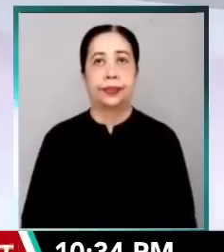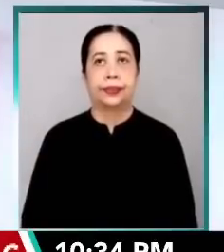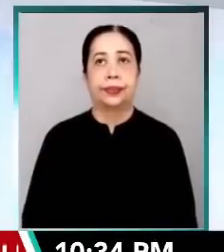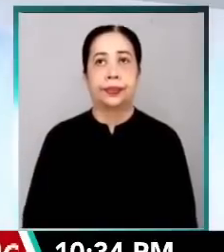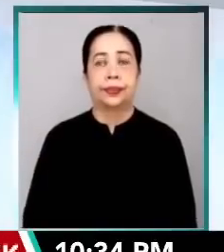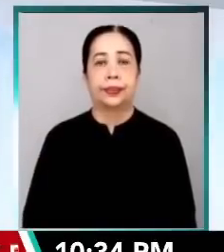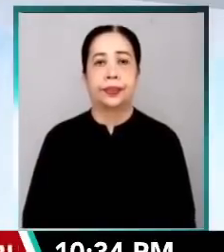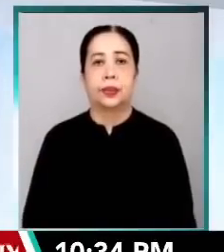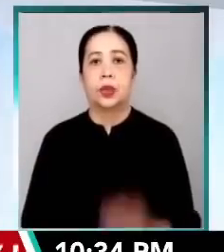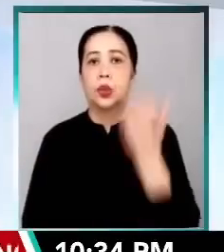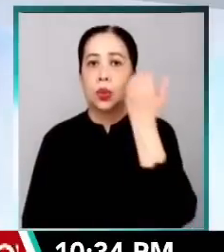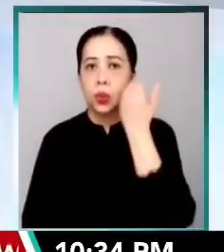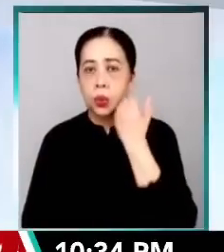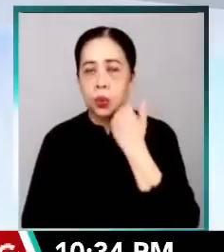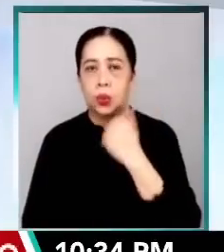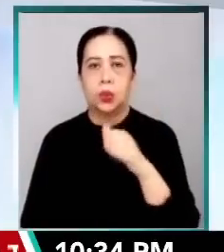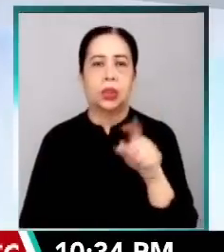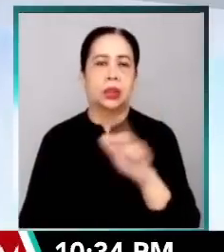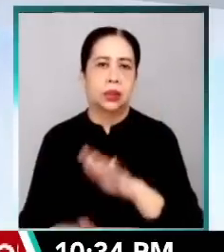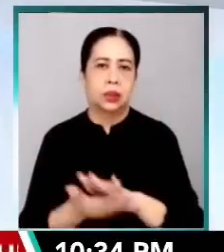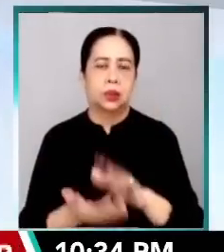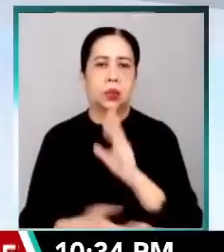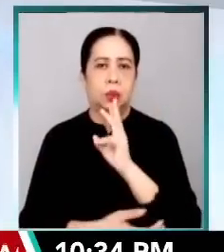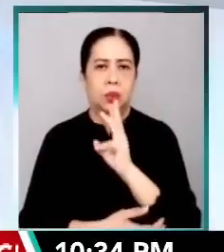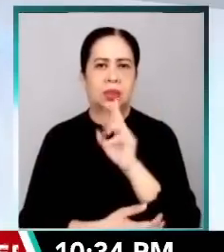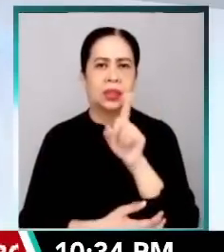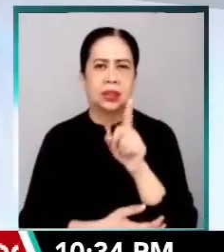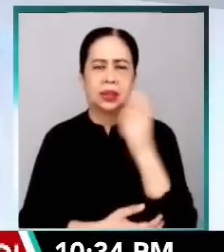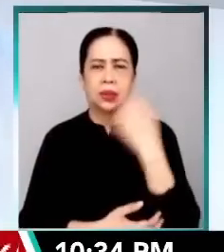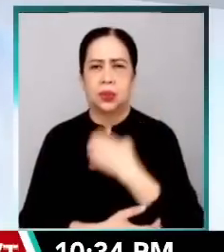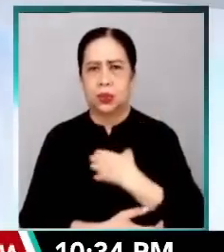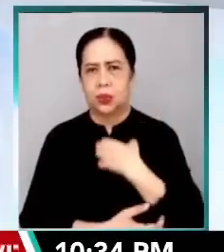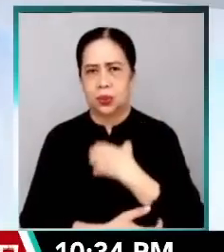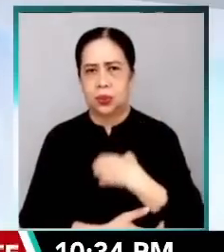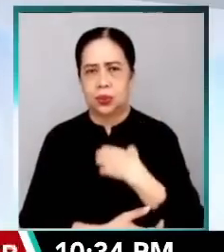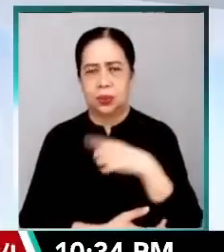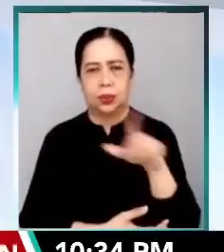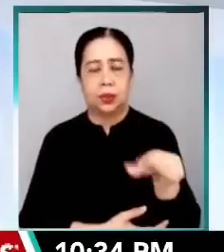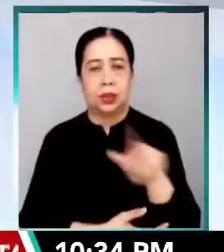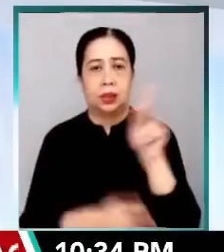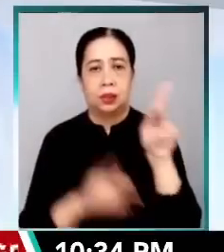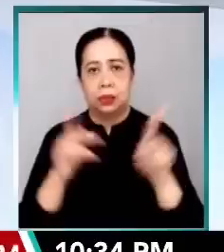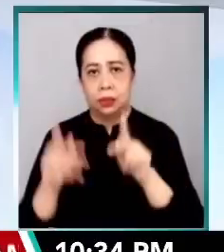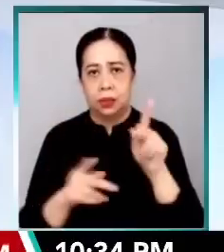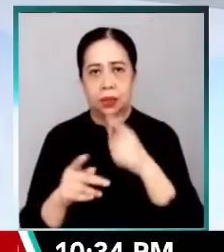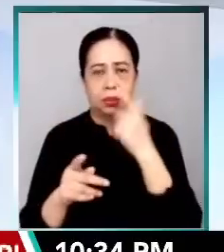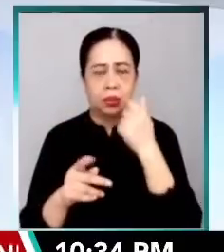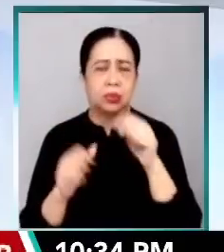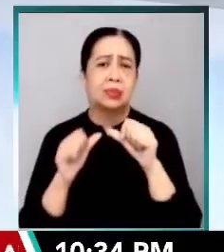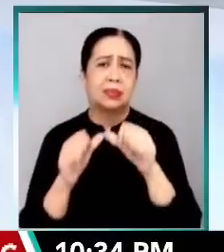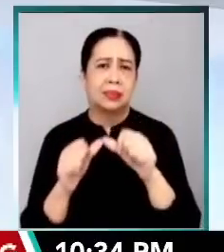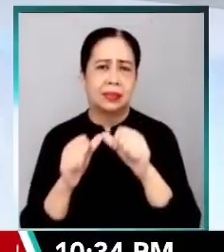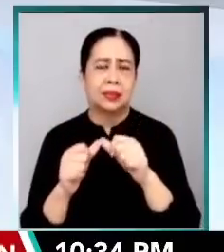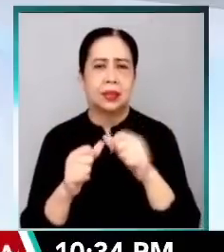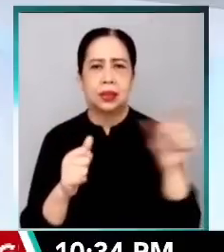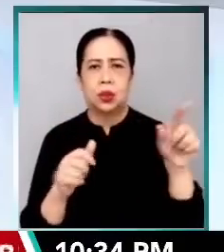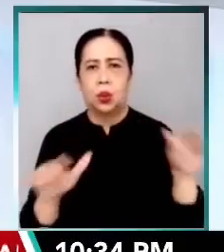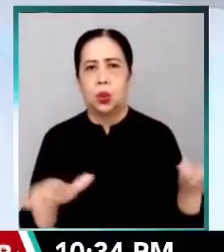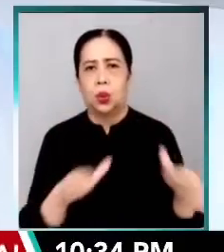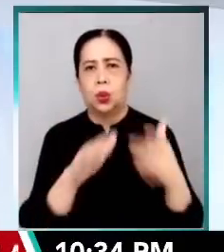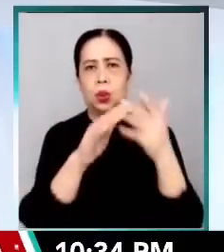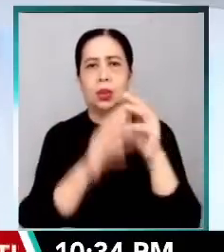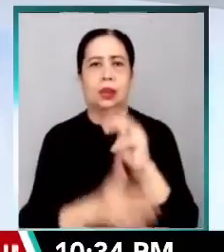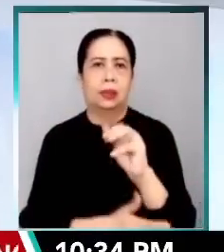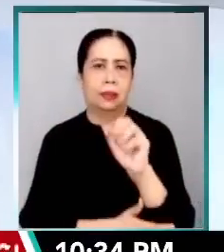Kakulangan ng malinis na tubig ang isa sa mga idinaraing ng mga lumikas dahil sa patuloy na pag-aalboroto ng bulkang